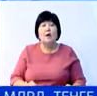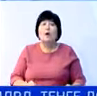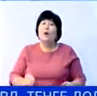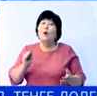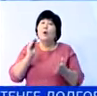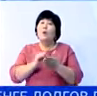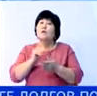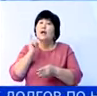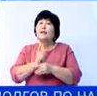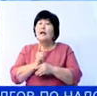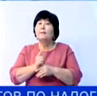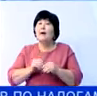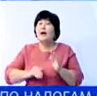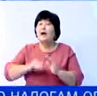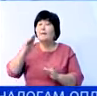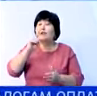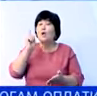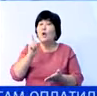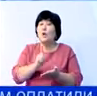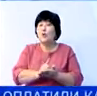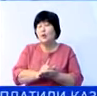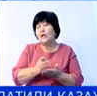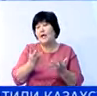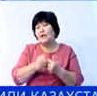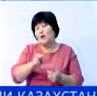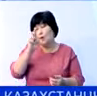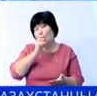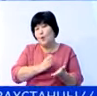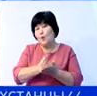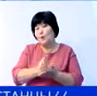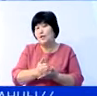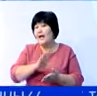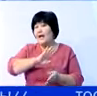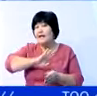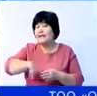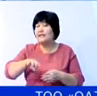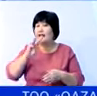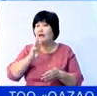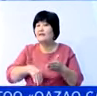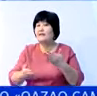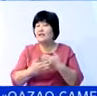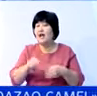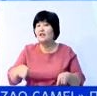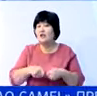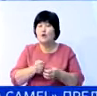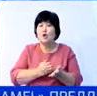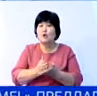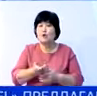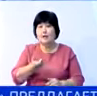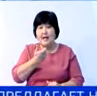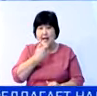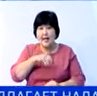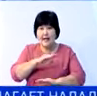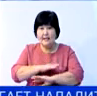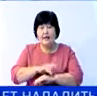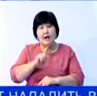Установлен запрет на повышение в должности при наличии у госслужащего неснятого взыскания за нарушение служебной этики.